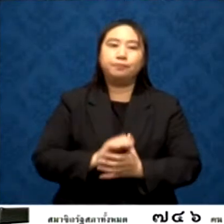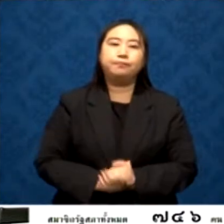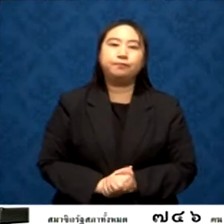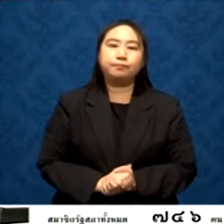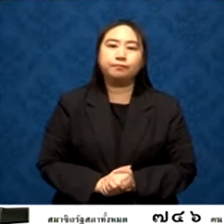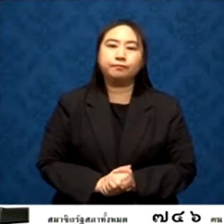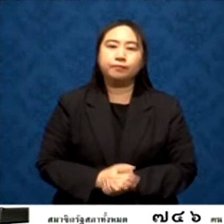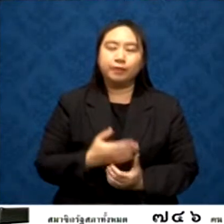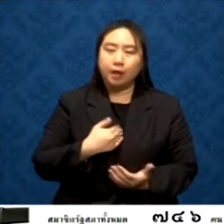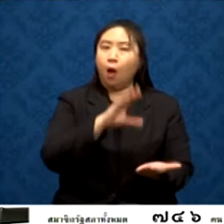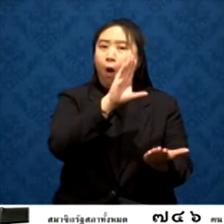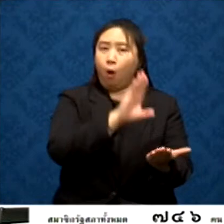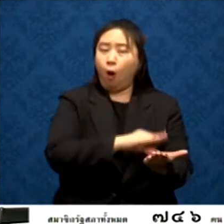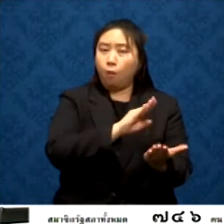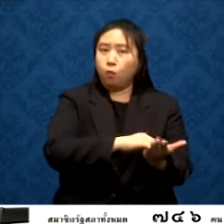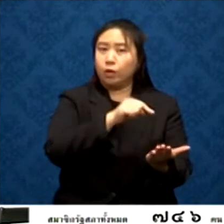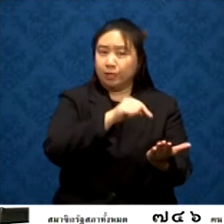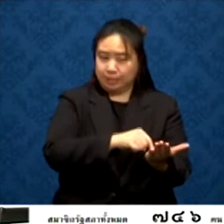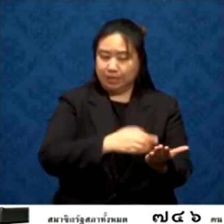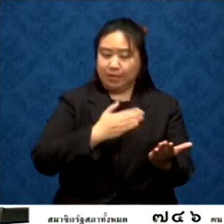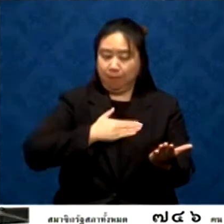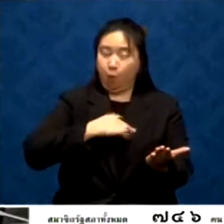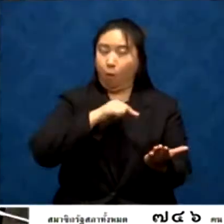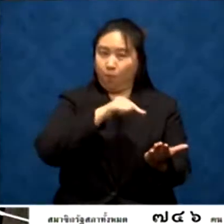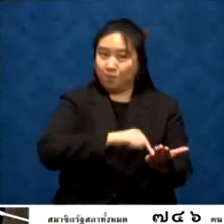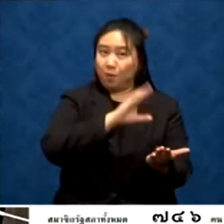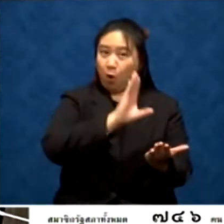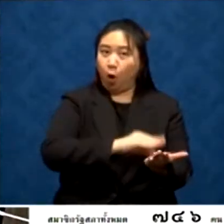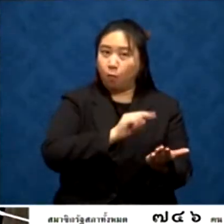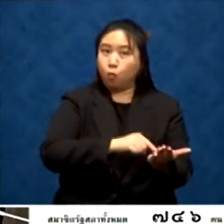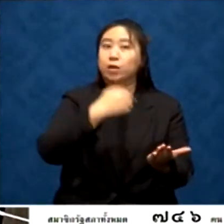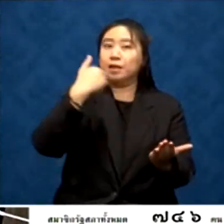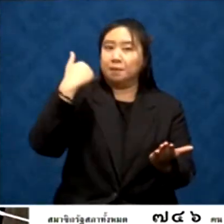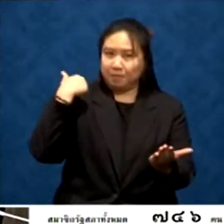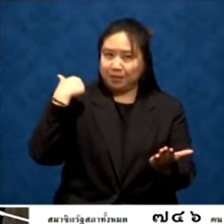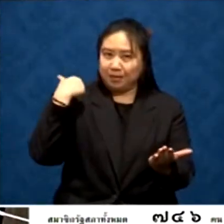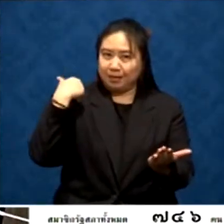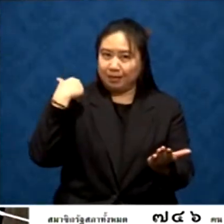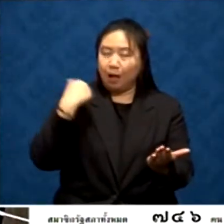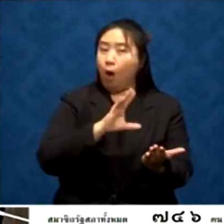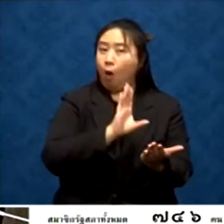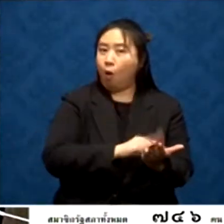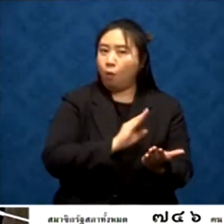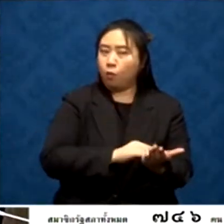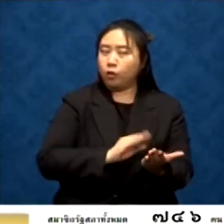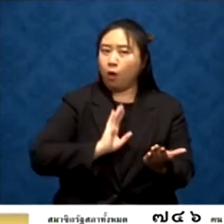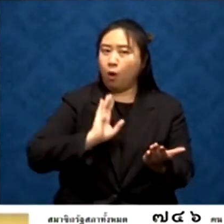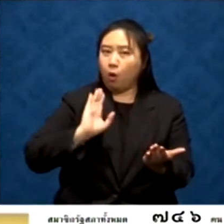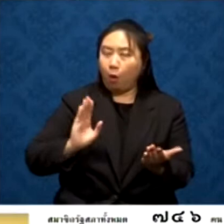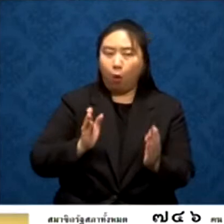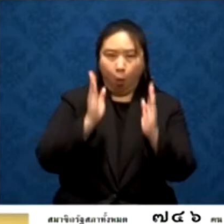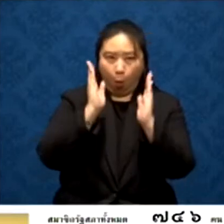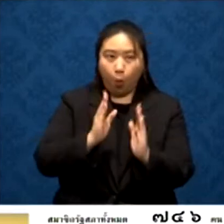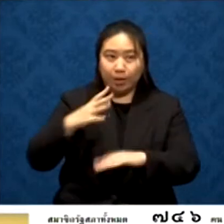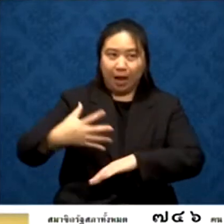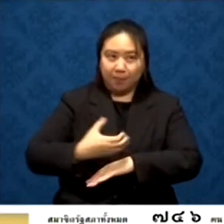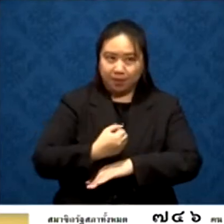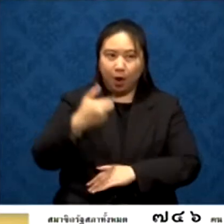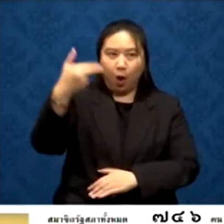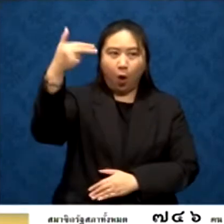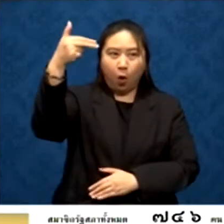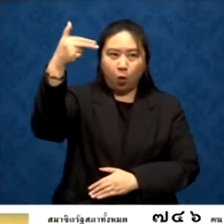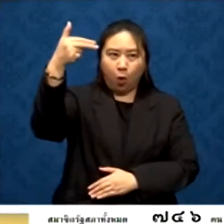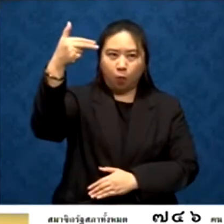ข้อมูลที่ผมมีเป็นข้อมูลของนักการเมืองก้องซูมมาเลยครับ